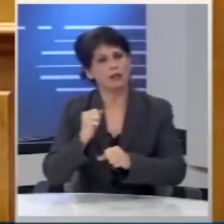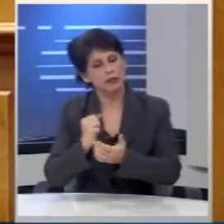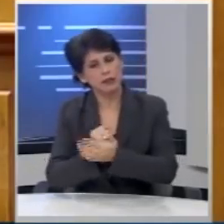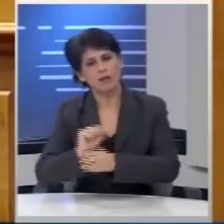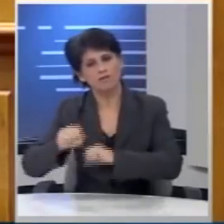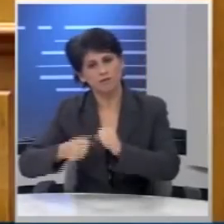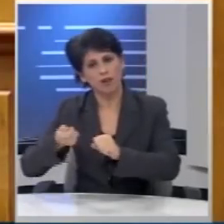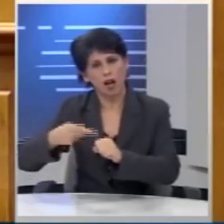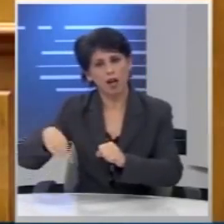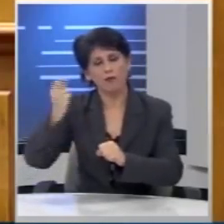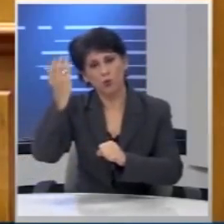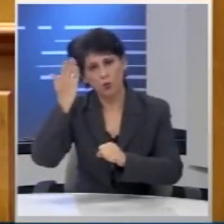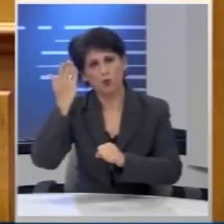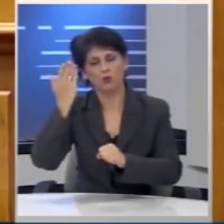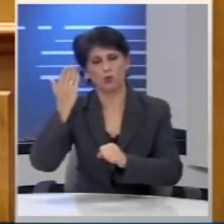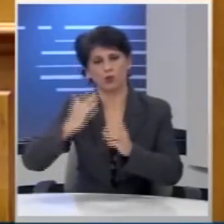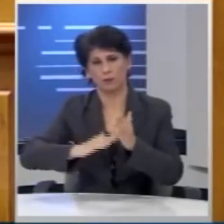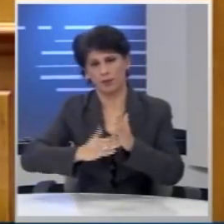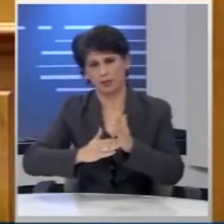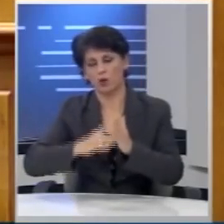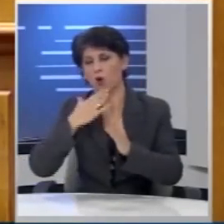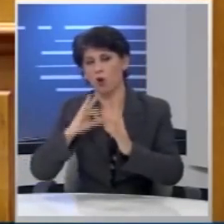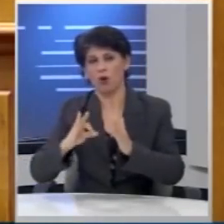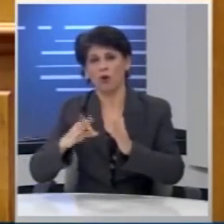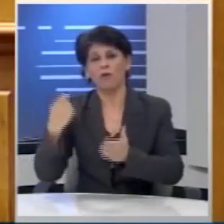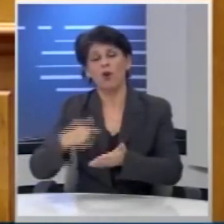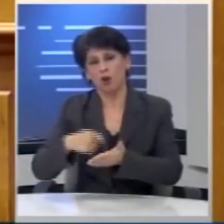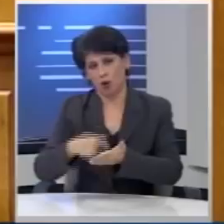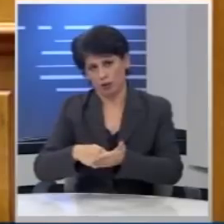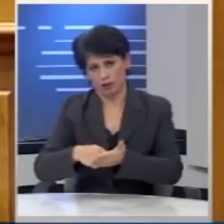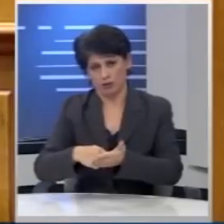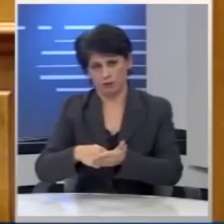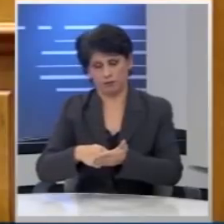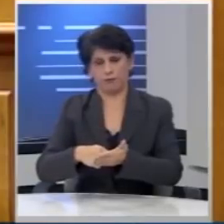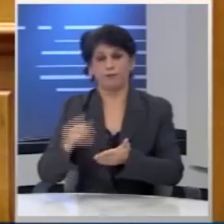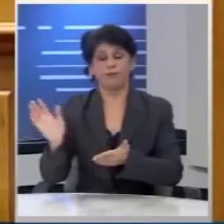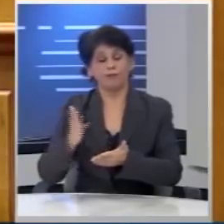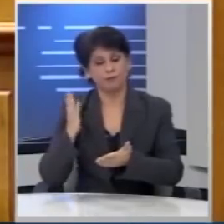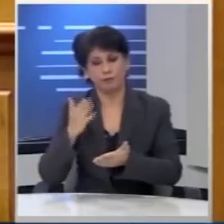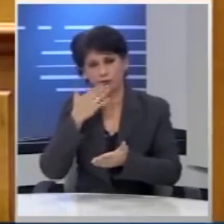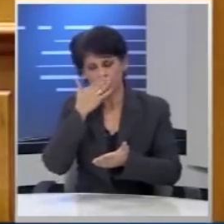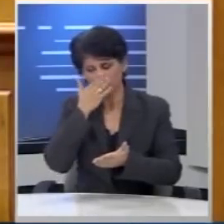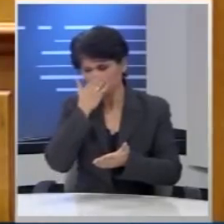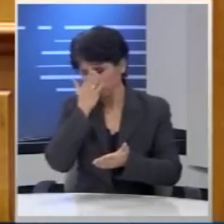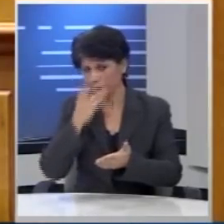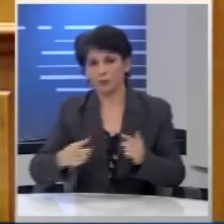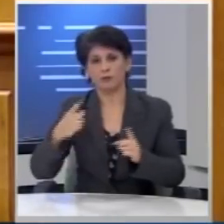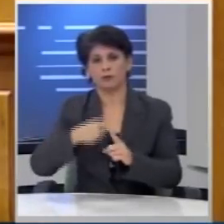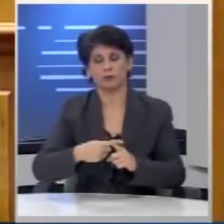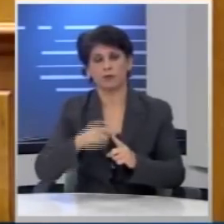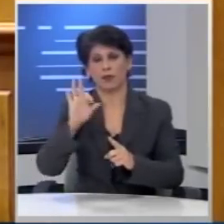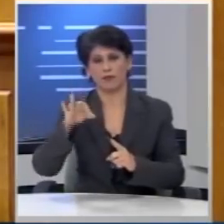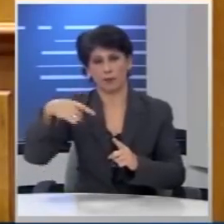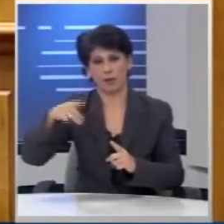δραστική αύξηση του κόστους των υπηρεσιών λόγω της φορολόγησής τους. Αν μάλιστα προσθέσει κανείς